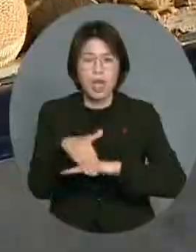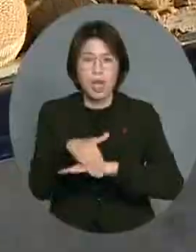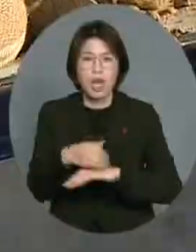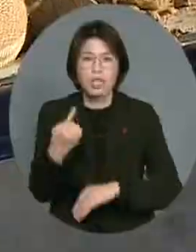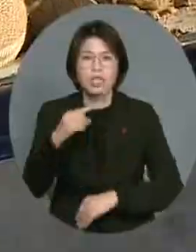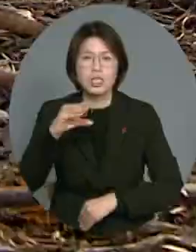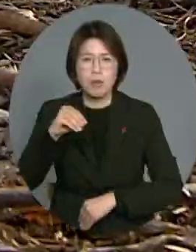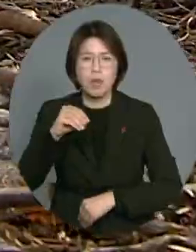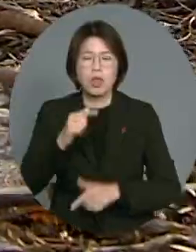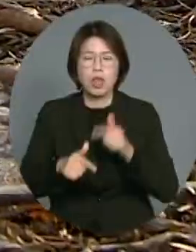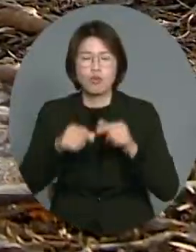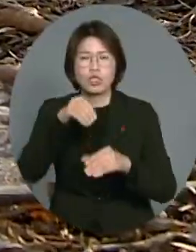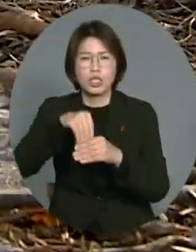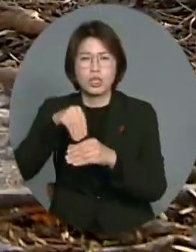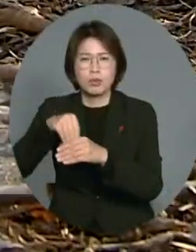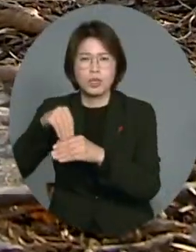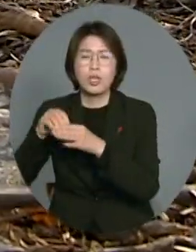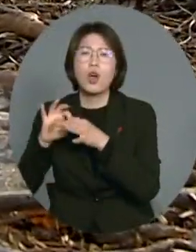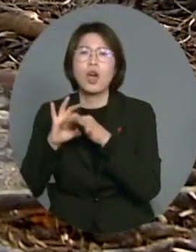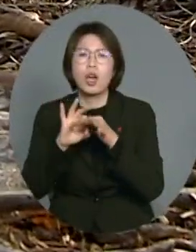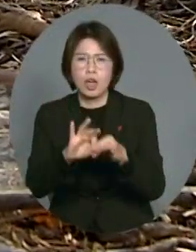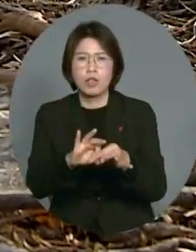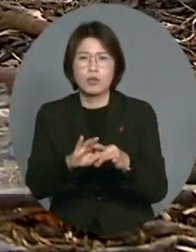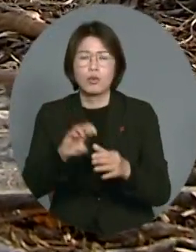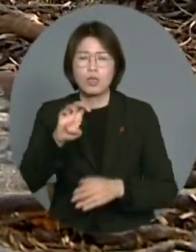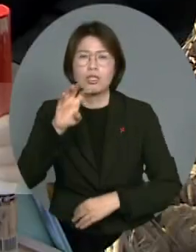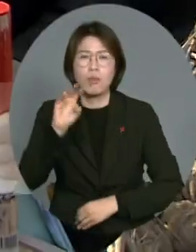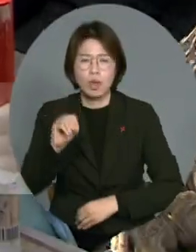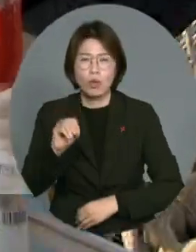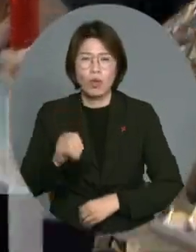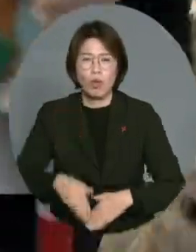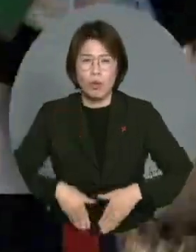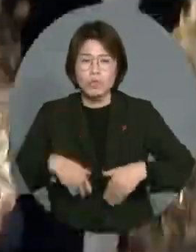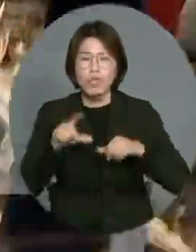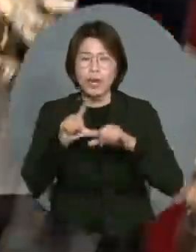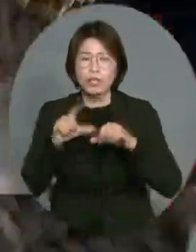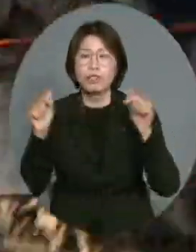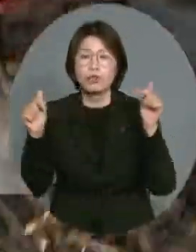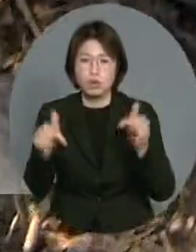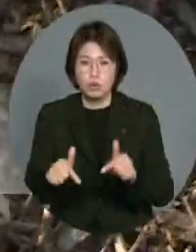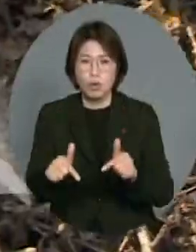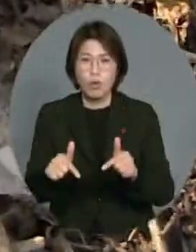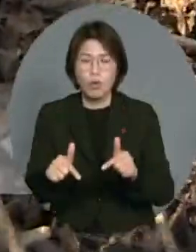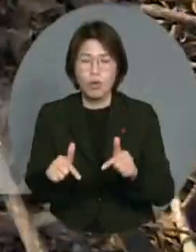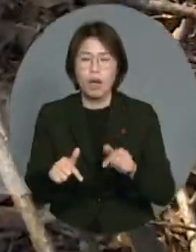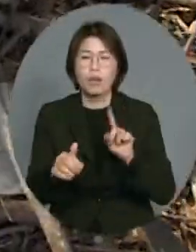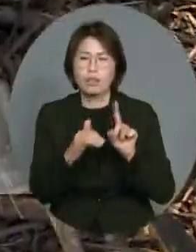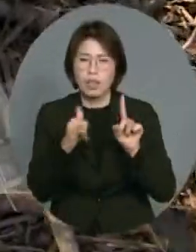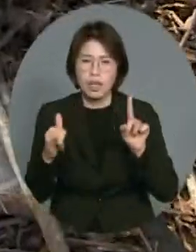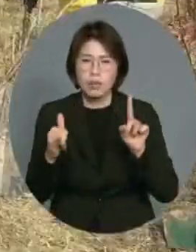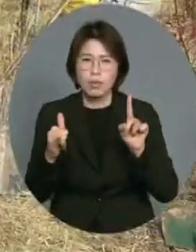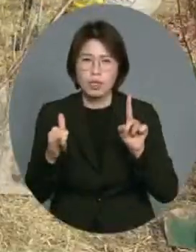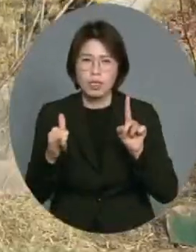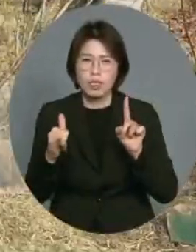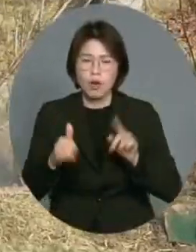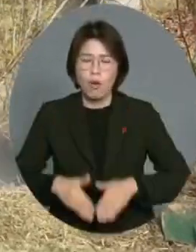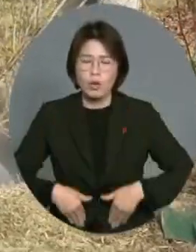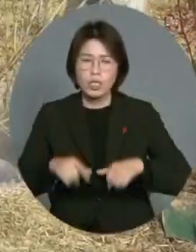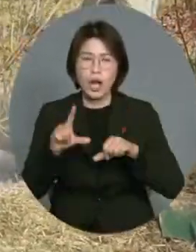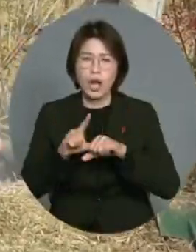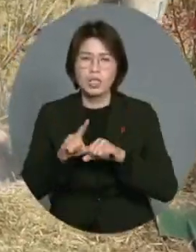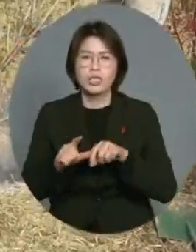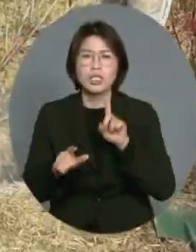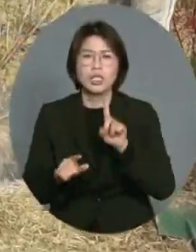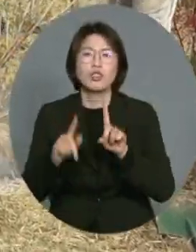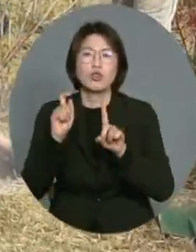나무 심기 전통도 이어가 40만 톤의 온실가스를 줄이고 한 사람이 온실가스 1톤을